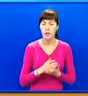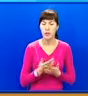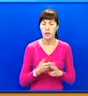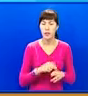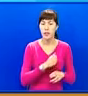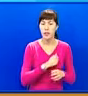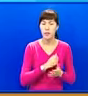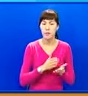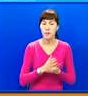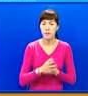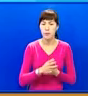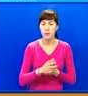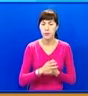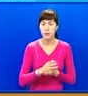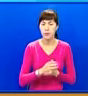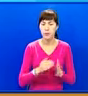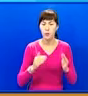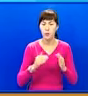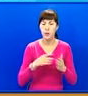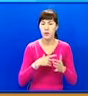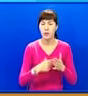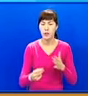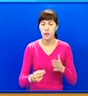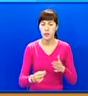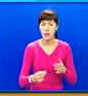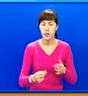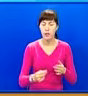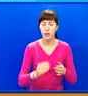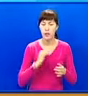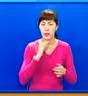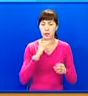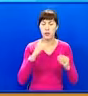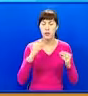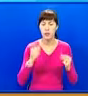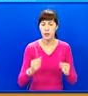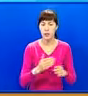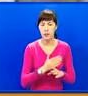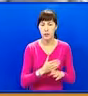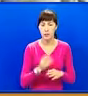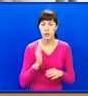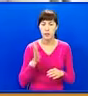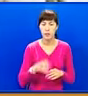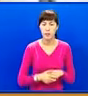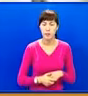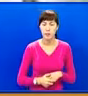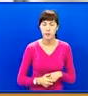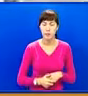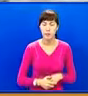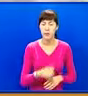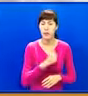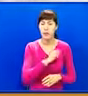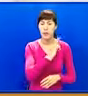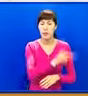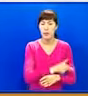әскери қызметшілерге сол жаңа тұрғын үй сатып алуға жеткілікті қаржы бөлінетін болады. Әскеріміз қуатты